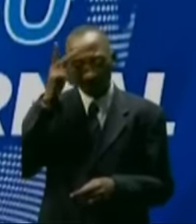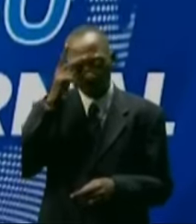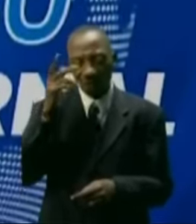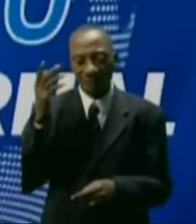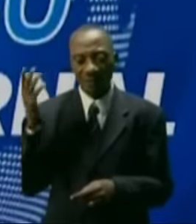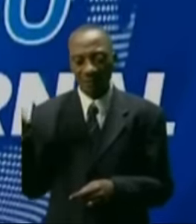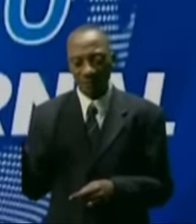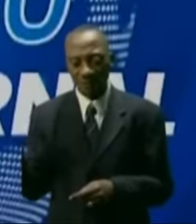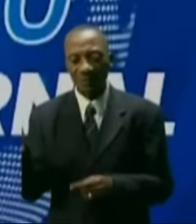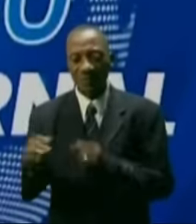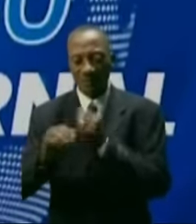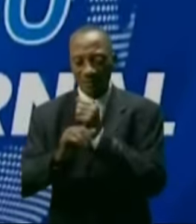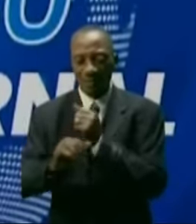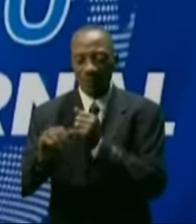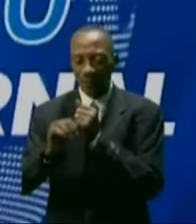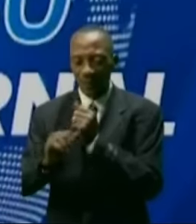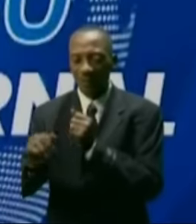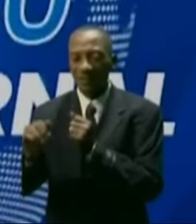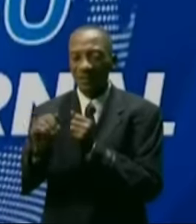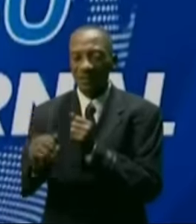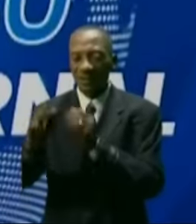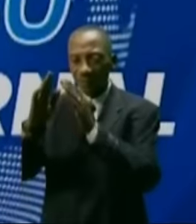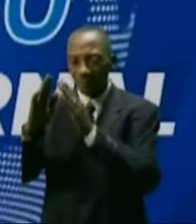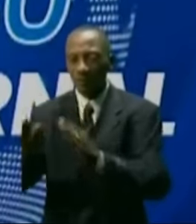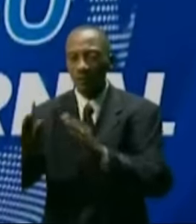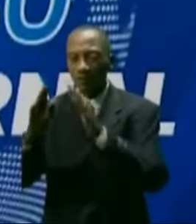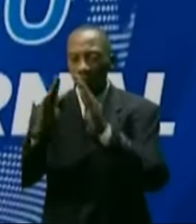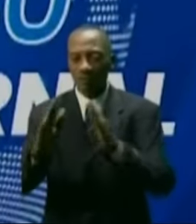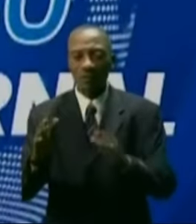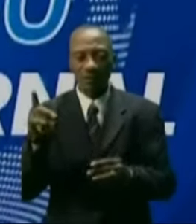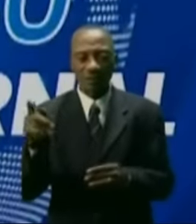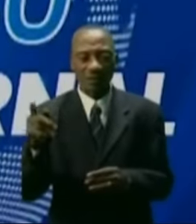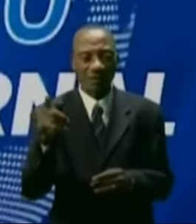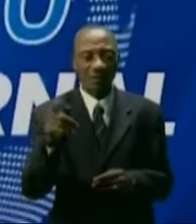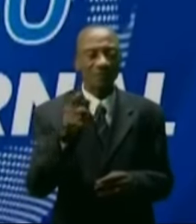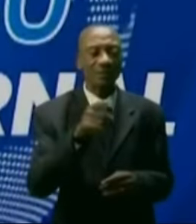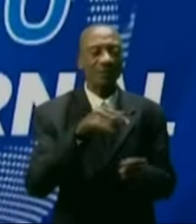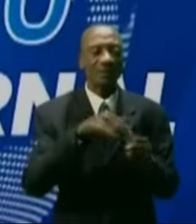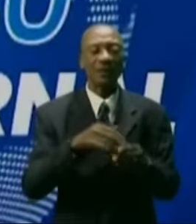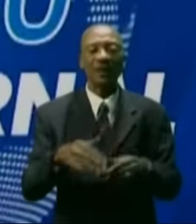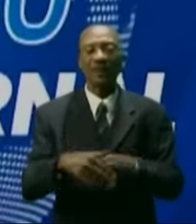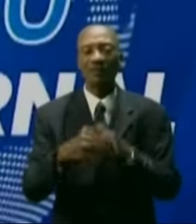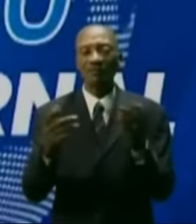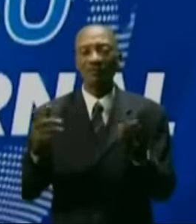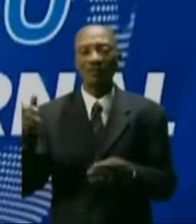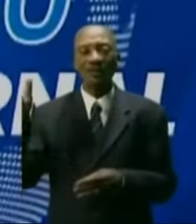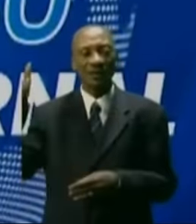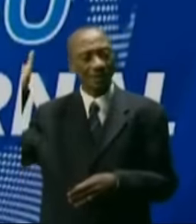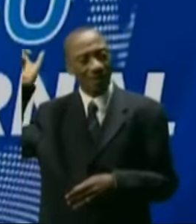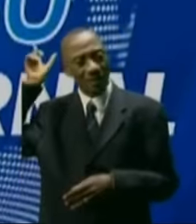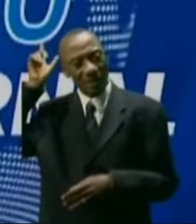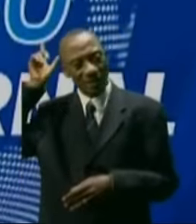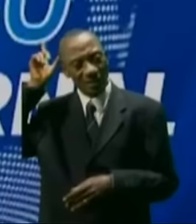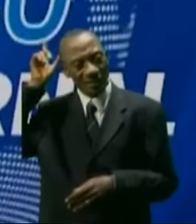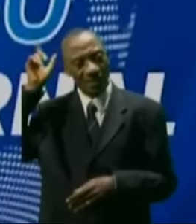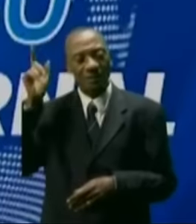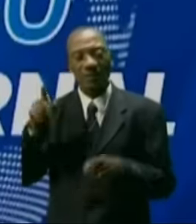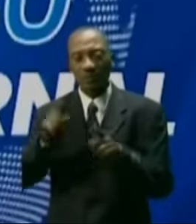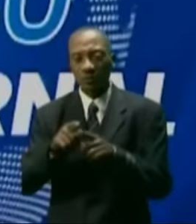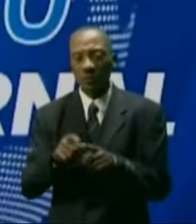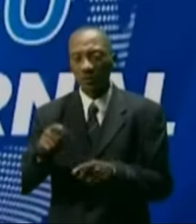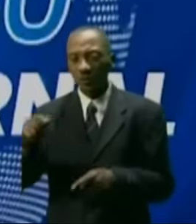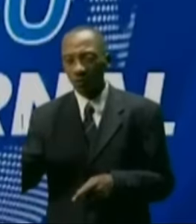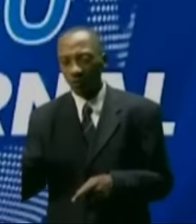banc, lancée il y a près de 2 ans, se poursuit dans la ville d'Elikasi. Un lot de plus de 300 bancs a été remis